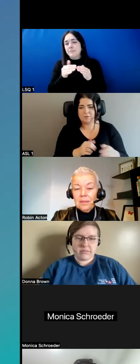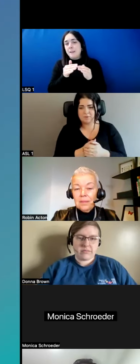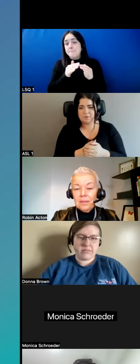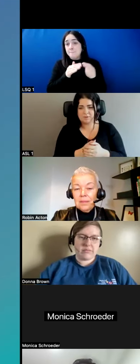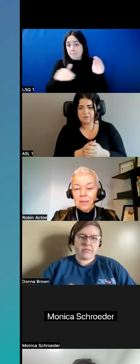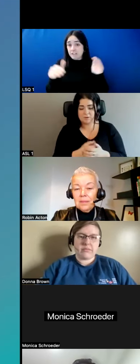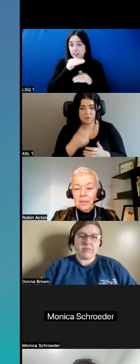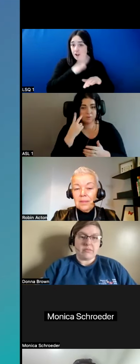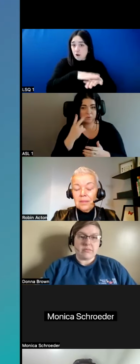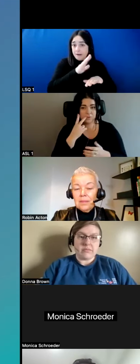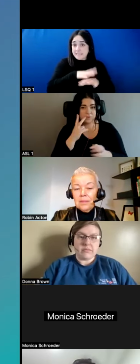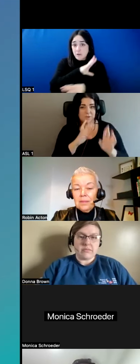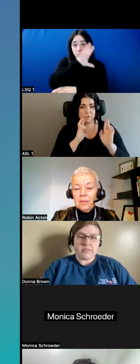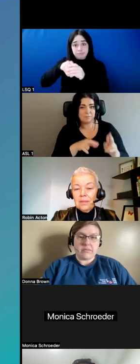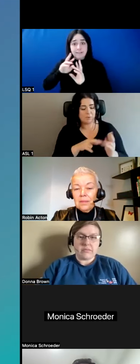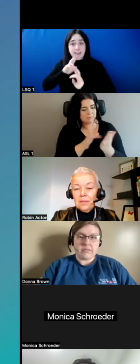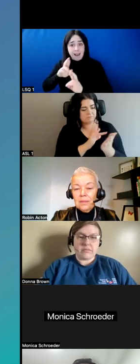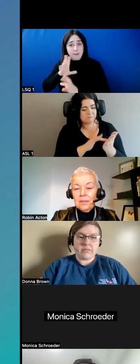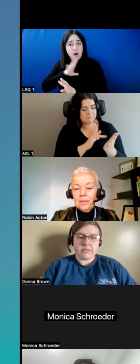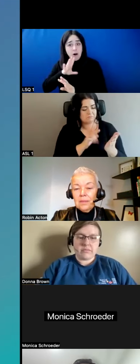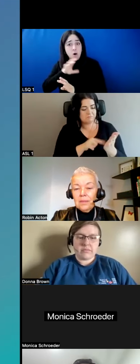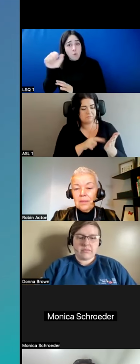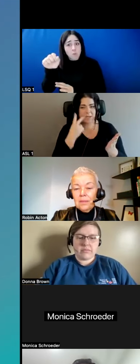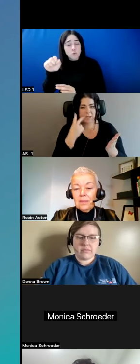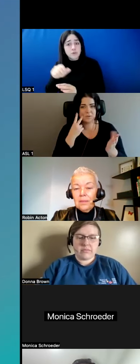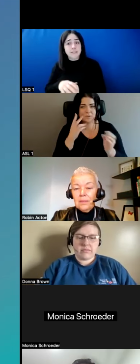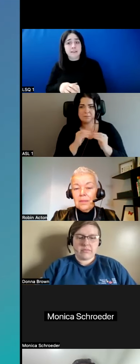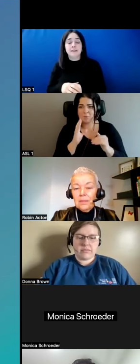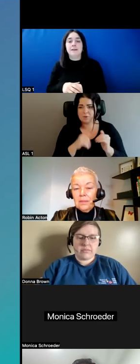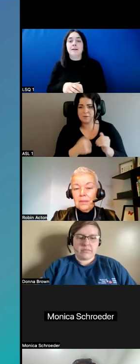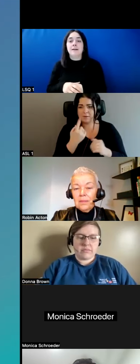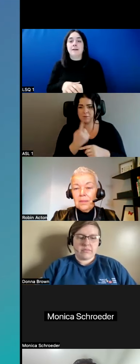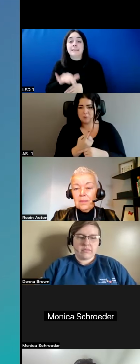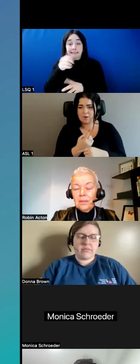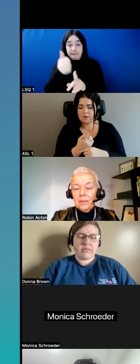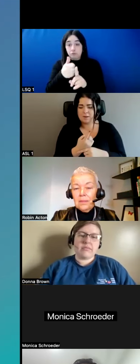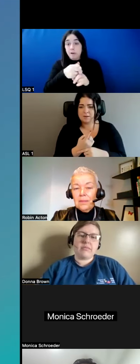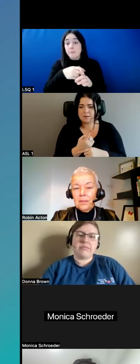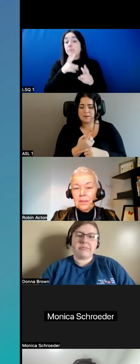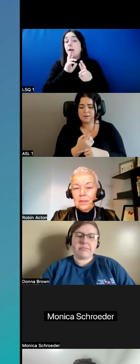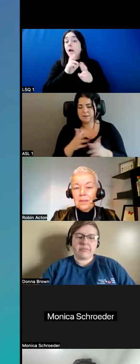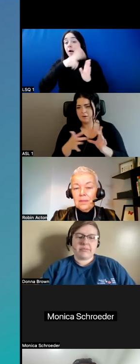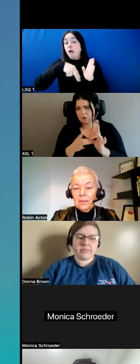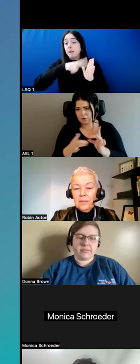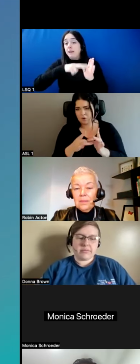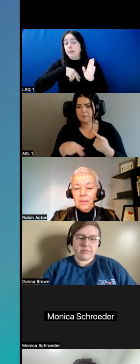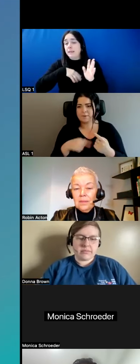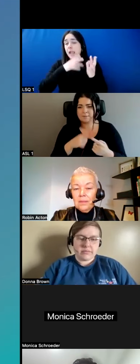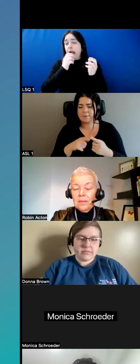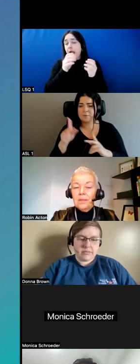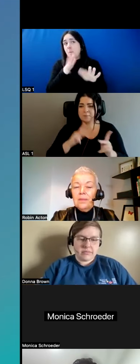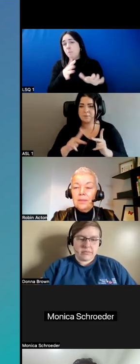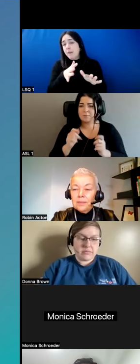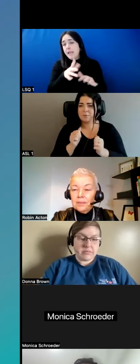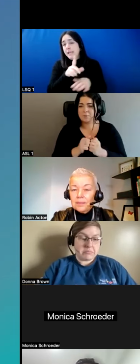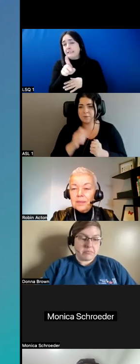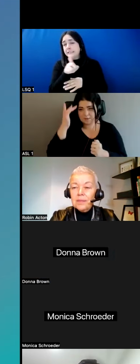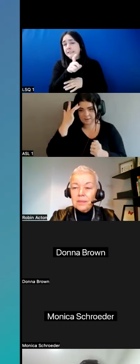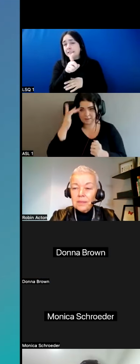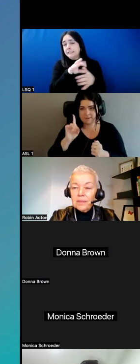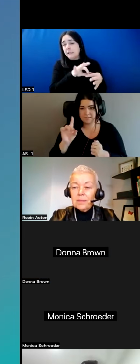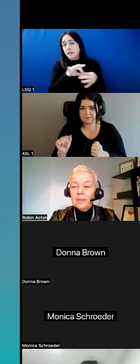incluses. Si vous regardez le rapport, vous pourrez voir plus de 100 références ou mentions